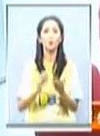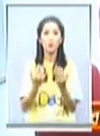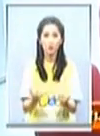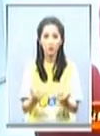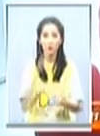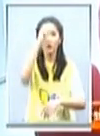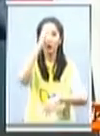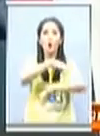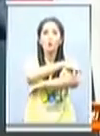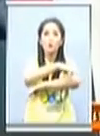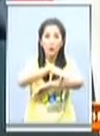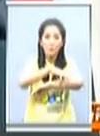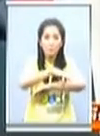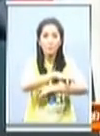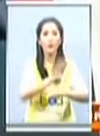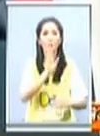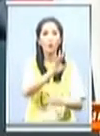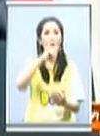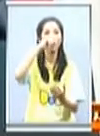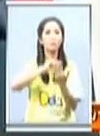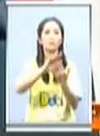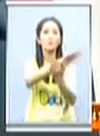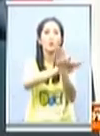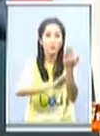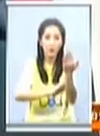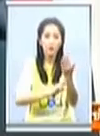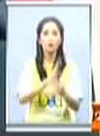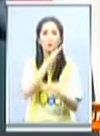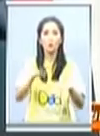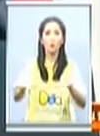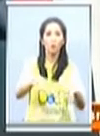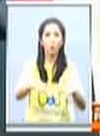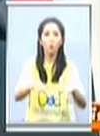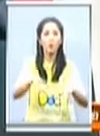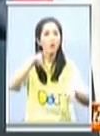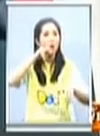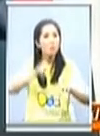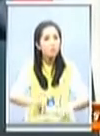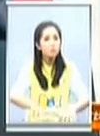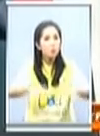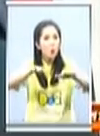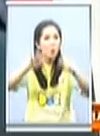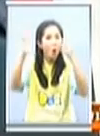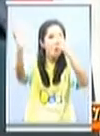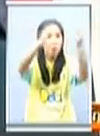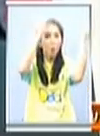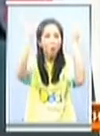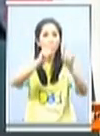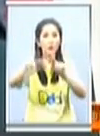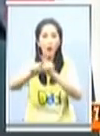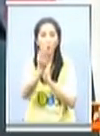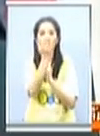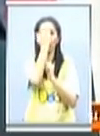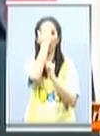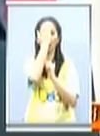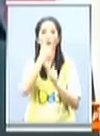มสถานแห่งประเทศไทยบอกว่าเรายังไร้ประสิทธิภาพในการรับมือภัยพิบัติครับ ค่ะซึ่งเรื่องนี้เองนะคะนายอเนกสิริพานิชกรประธานส